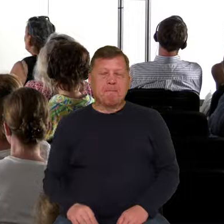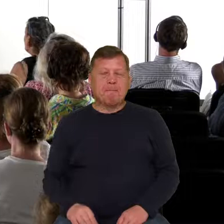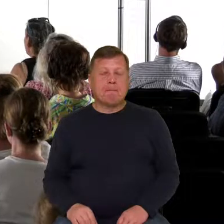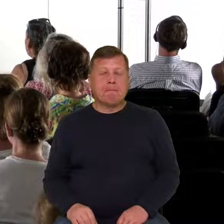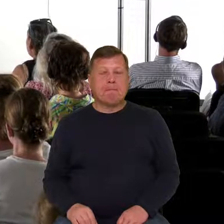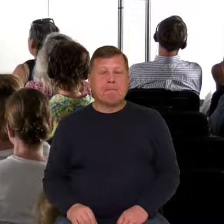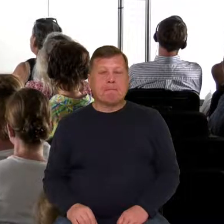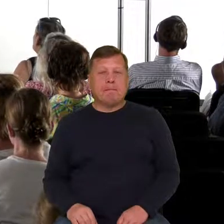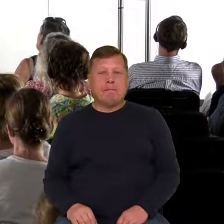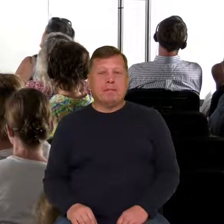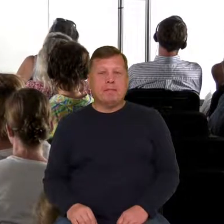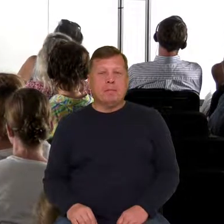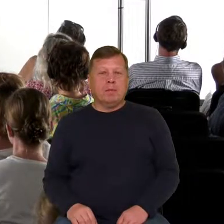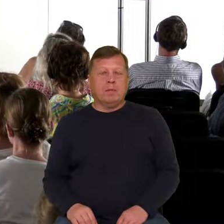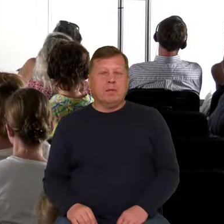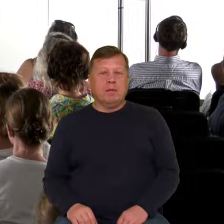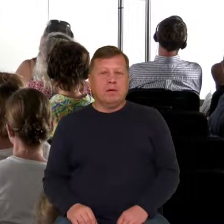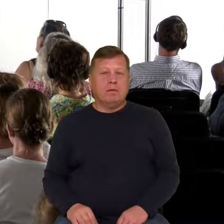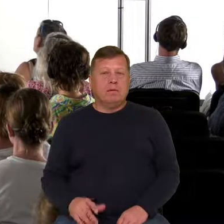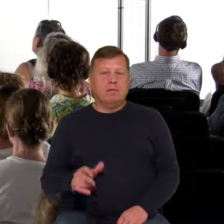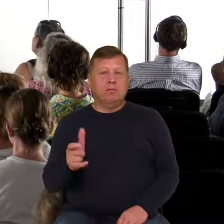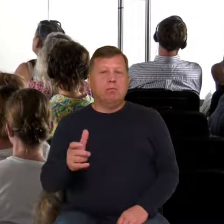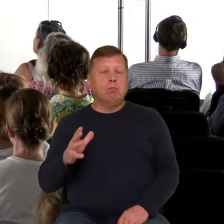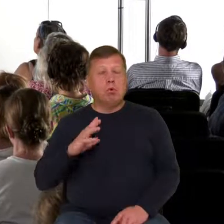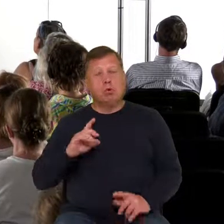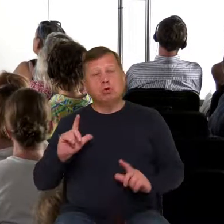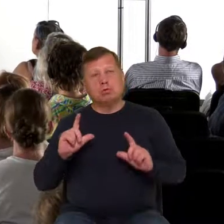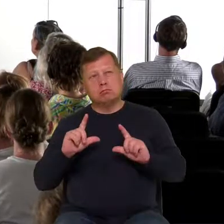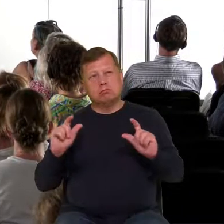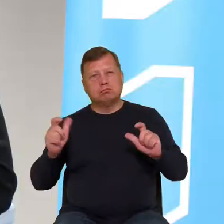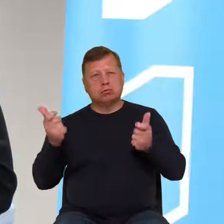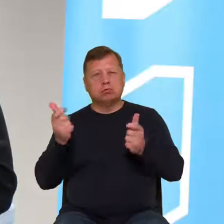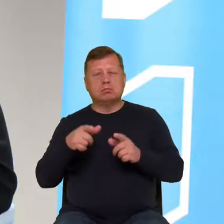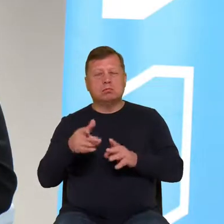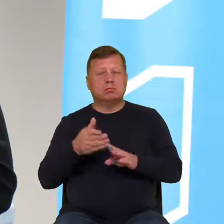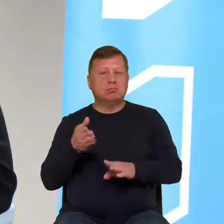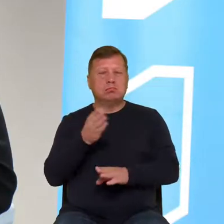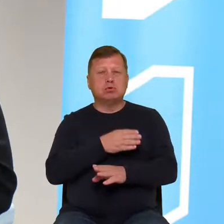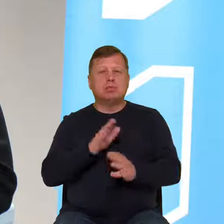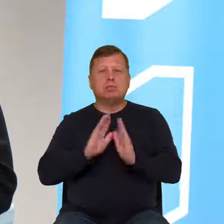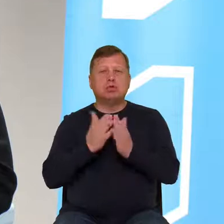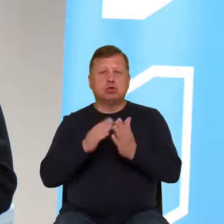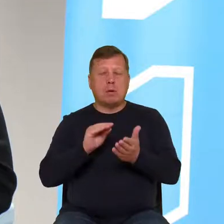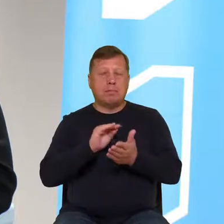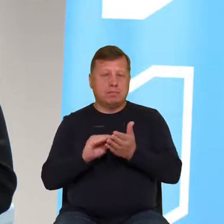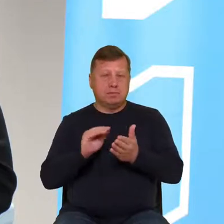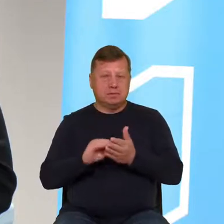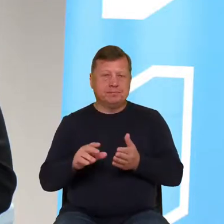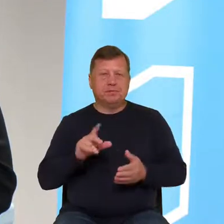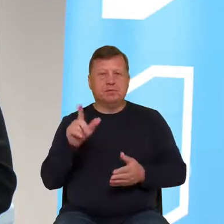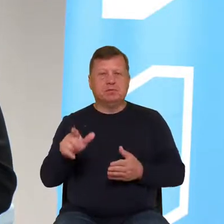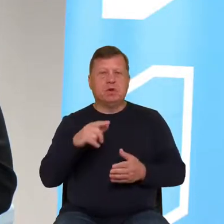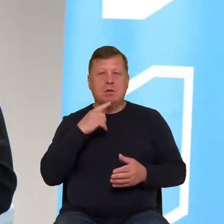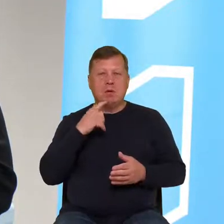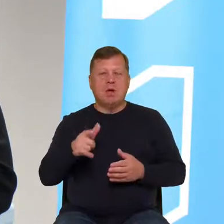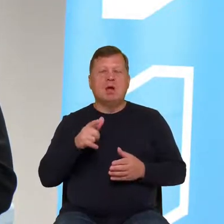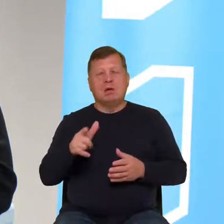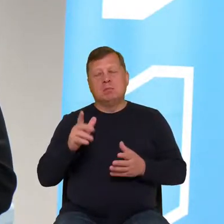coś, co wydarzyło się przed napisaniem tej książki, a w zasadzie o twojej literackiej